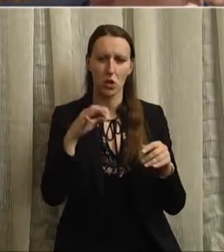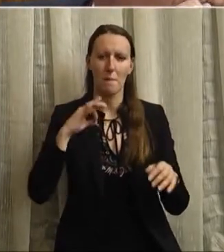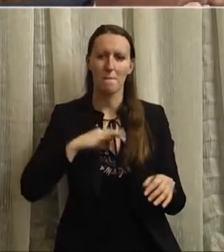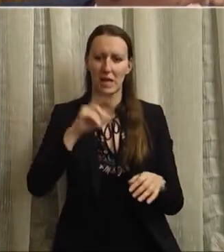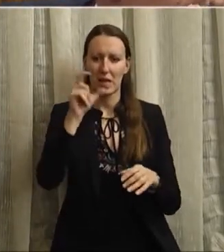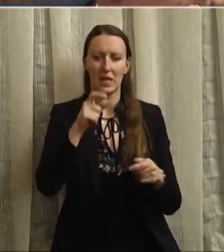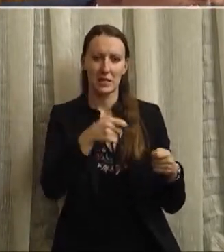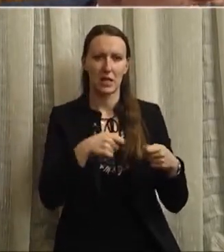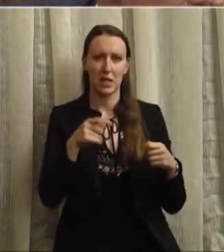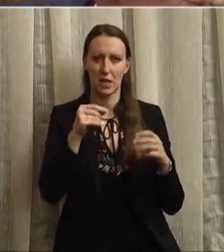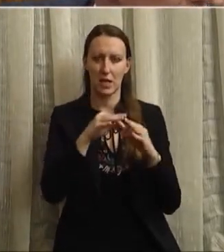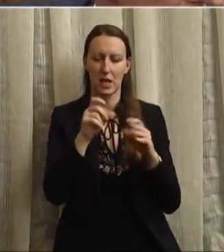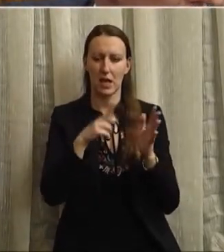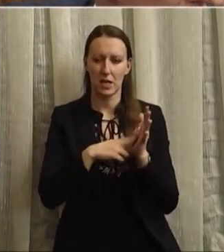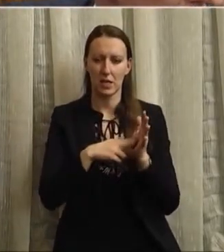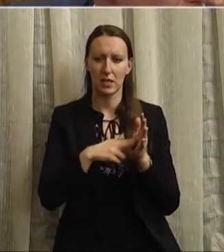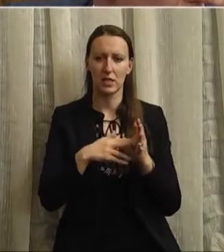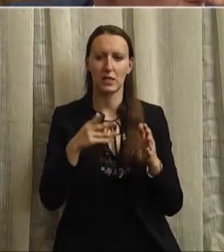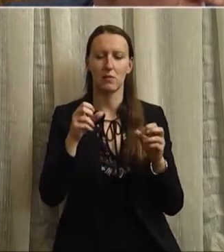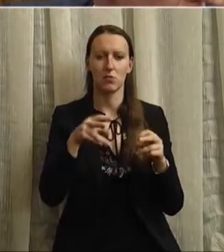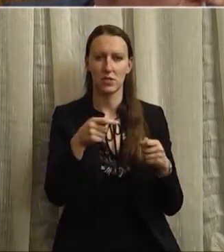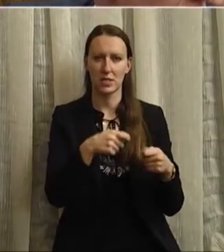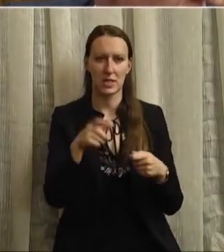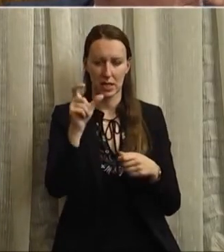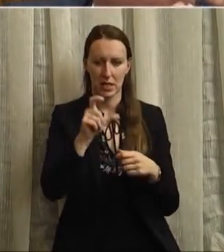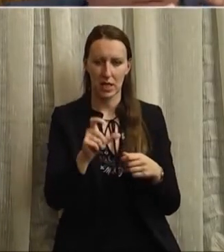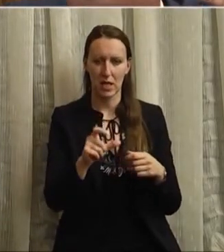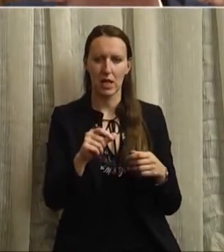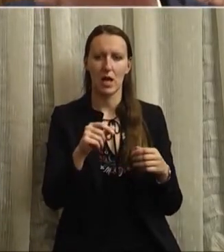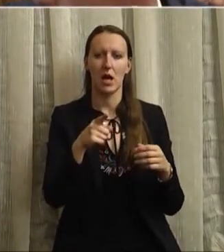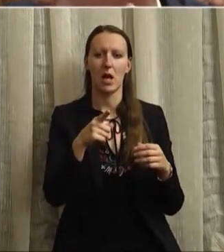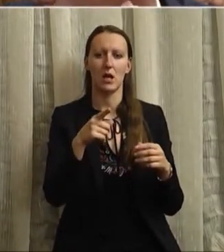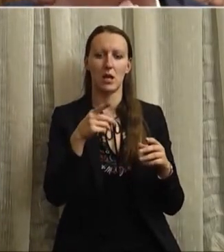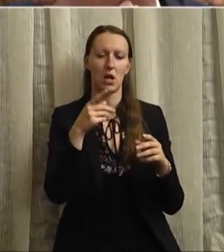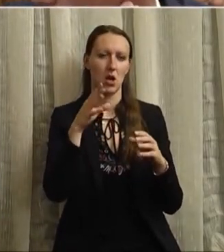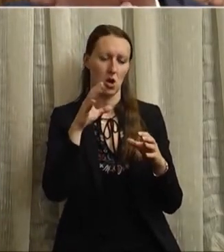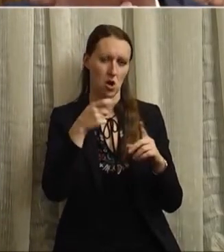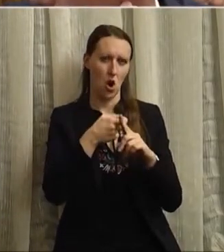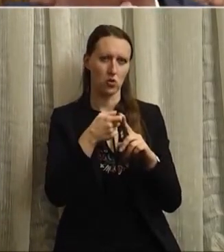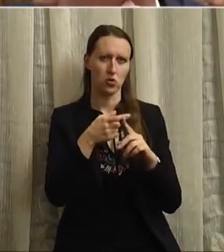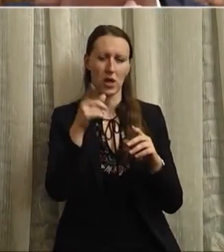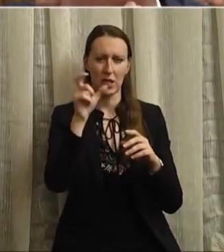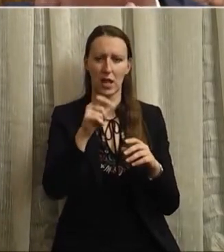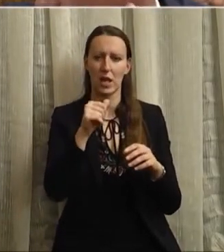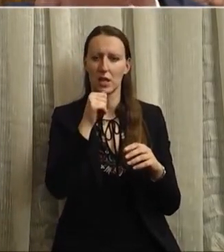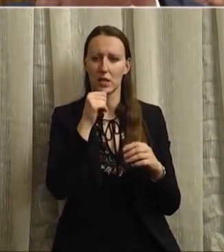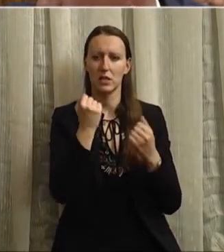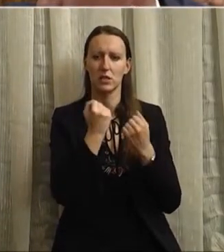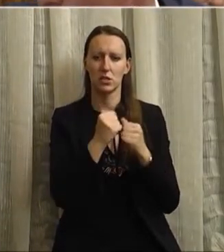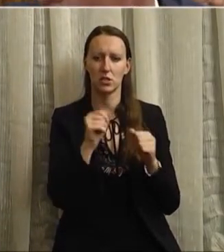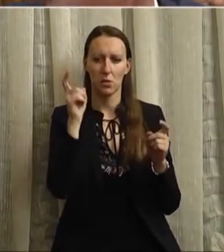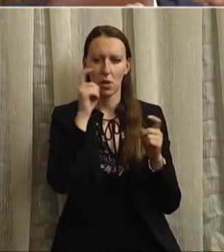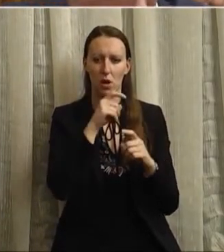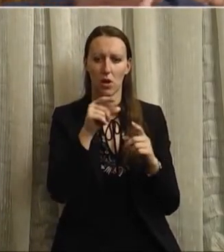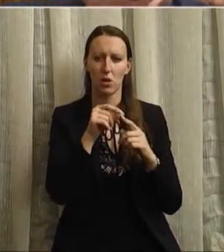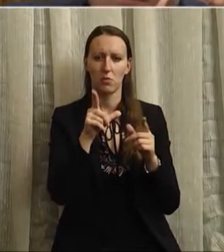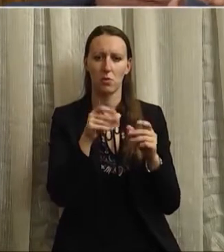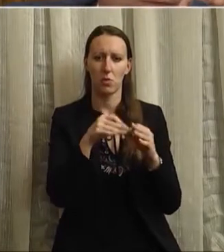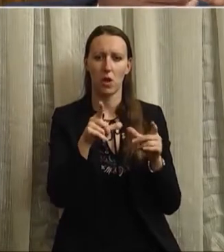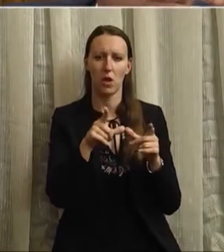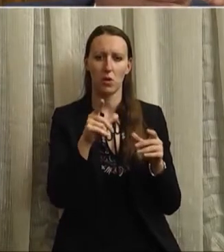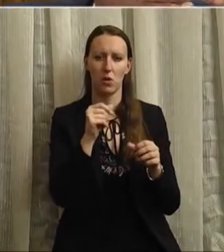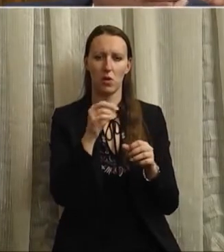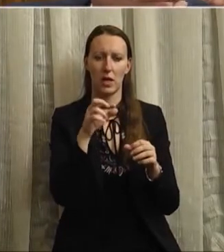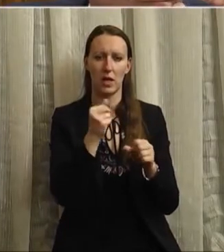predsjednik Talijanske unije Furio Radin, predstavnici Pulske zajednice Talijana, konzulata Republike Italije te slobodne općine Pula u